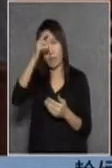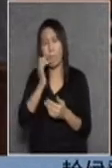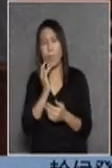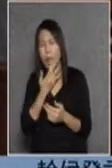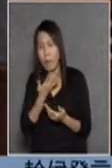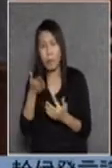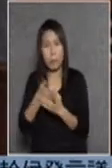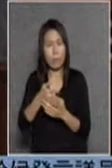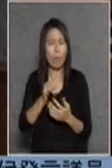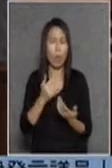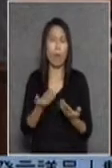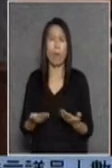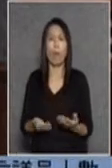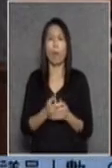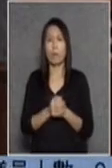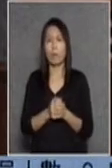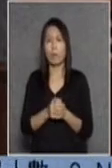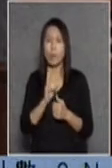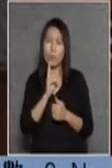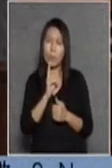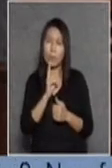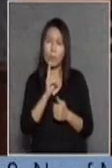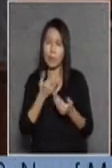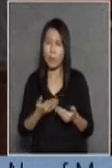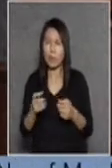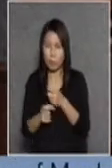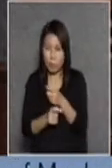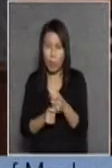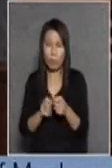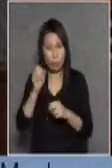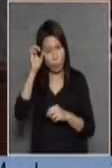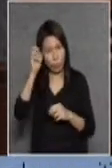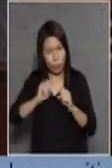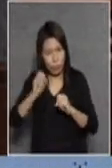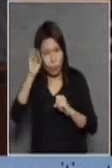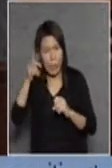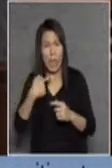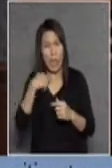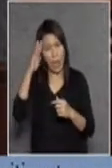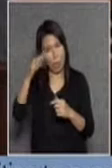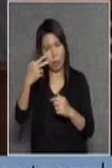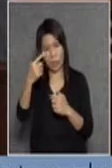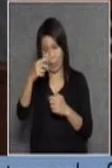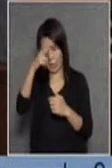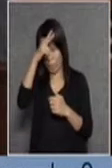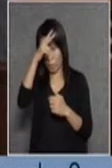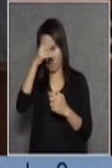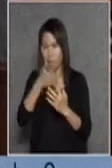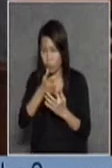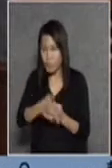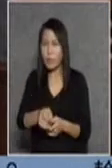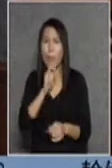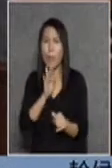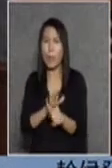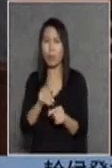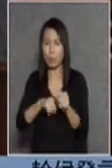干預嘅情況之下咧，咁啊似乎就商界就提出個動議就希望咧政府干預。主席，如果你話淨係要幫助